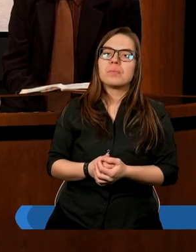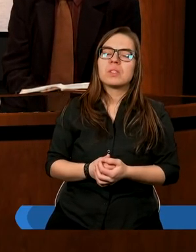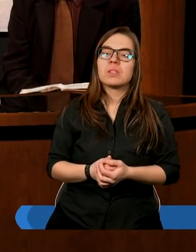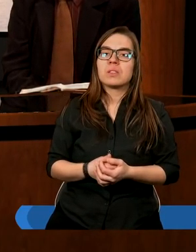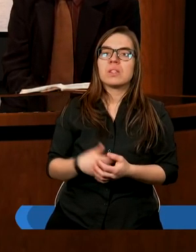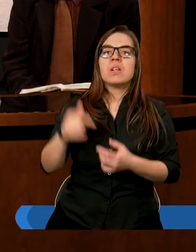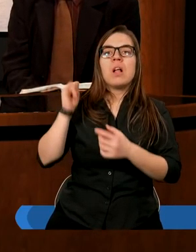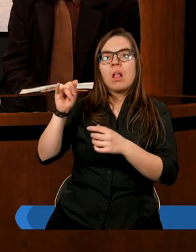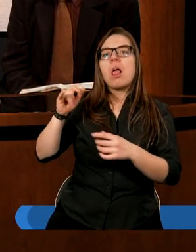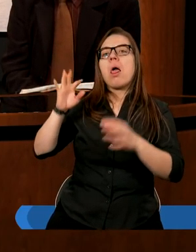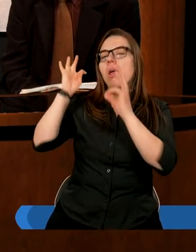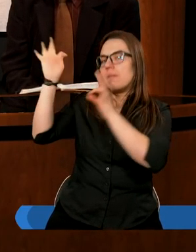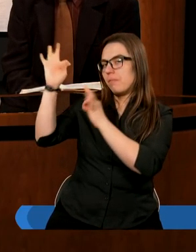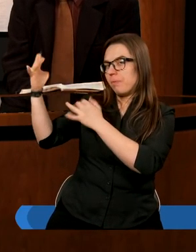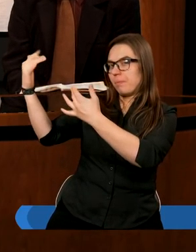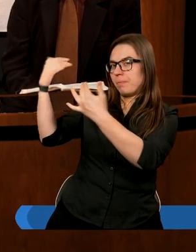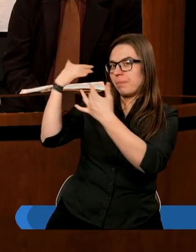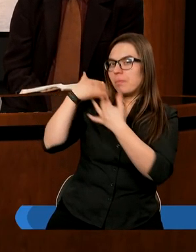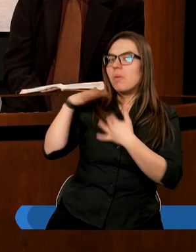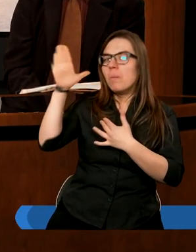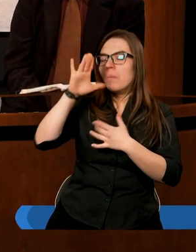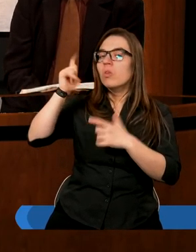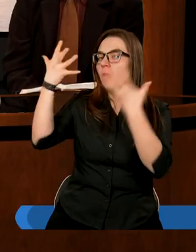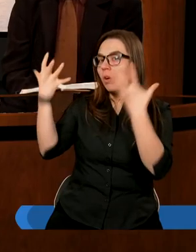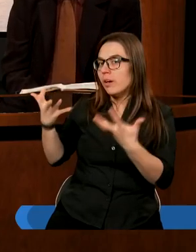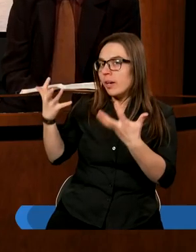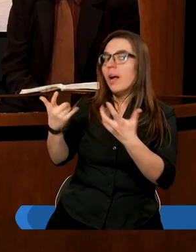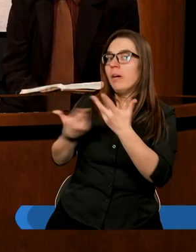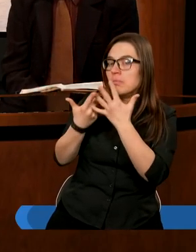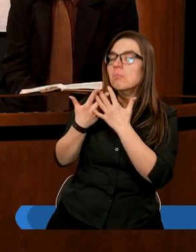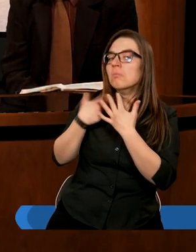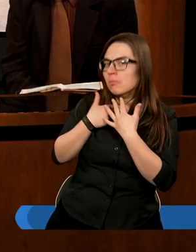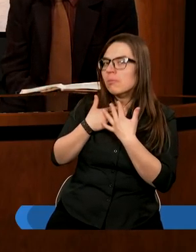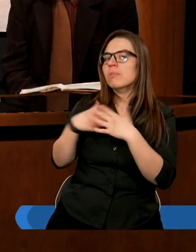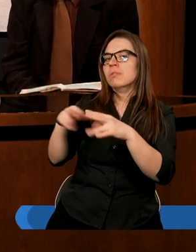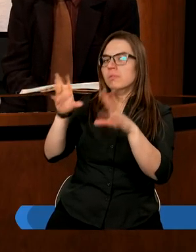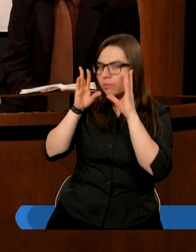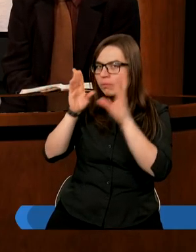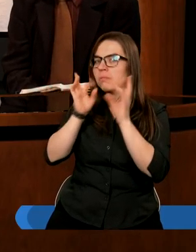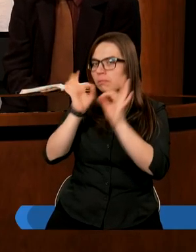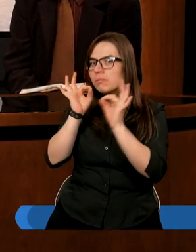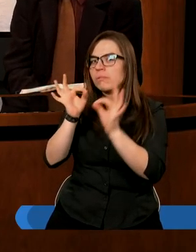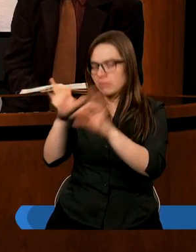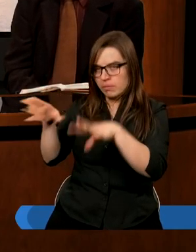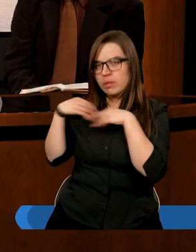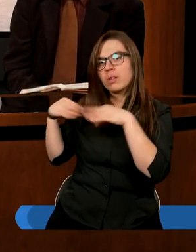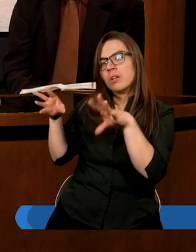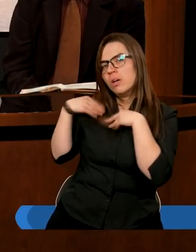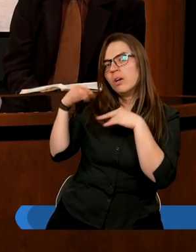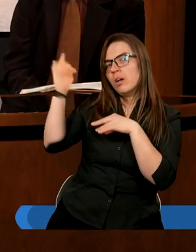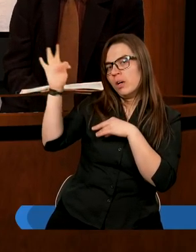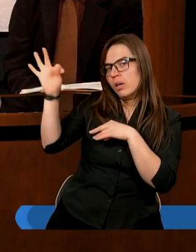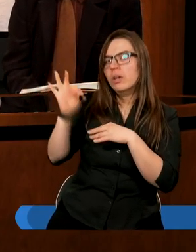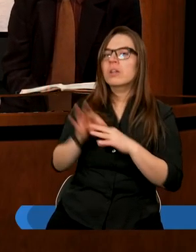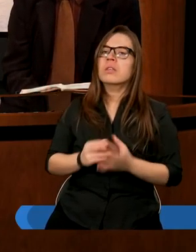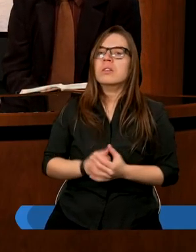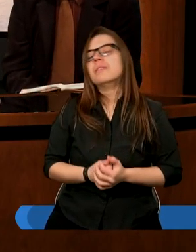zarządzają Jego dobrami, a więc przejawem Jego miłości, Jego dobroci, hojności,